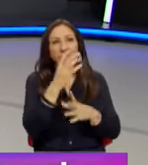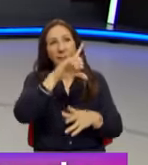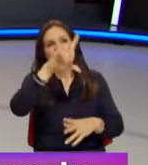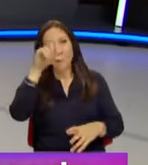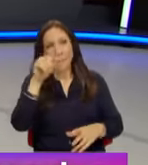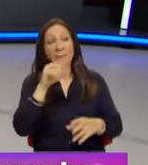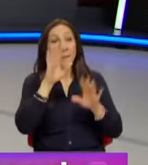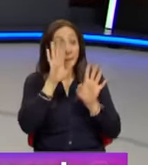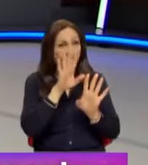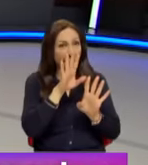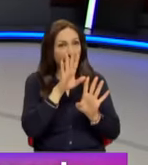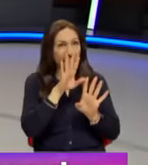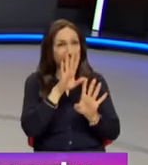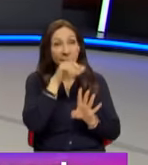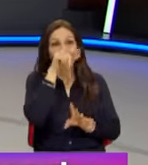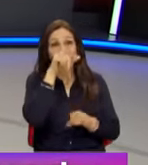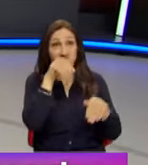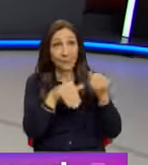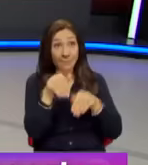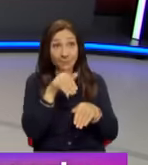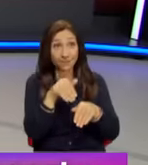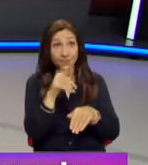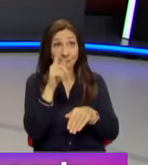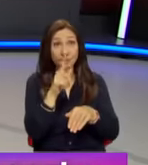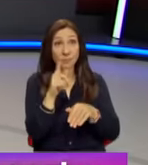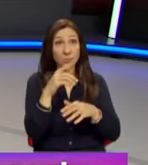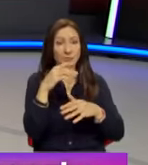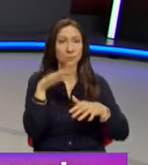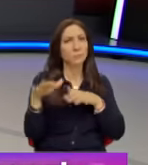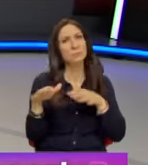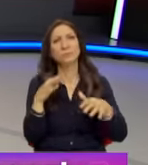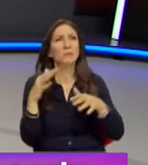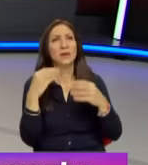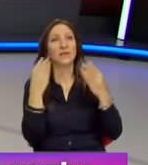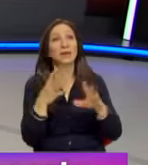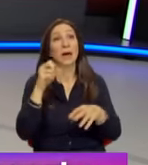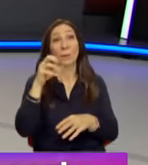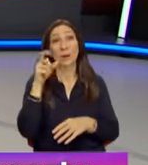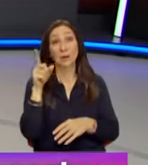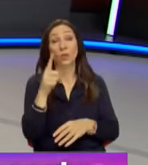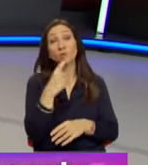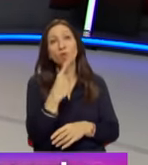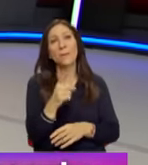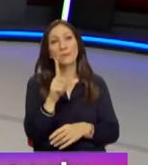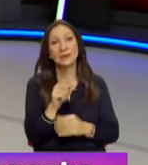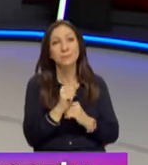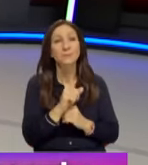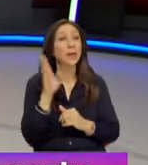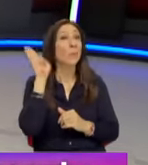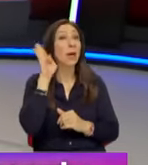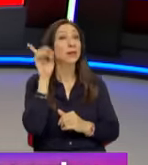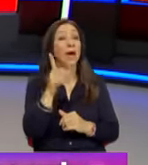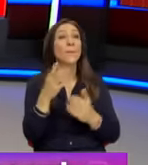tabloyu ama Mart seçiminde bir sarsıntıyı yaşattı AK Parti'ye, onu söyleyebiliriz.